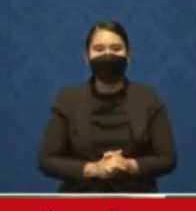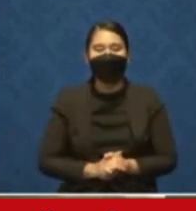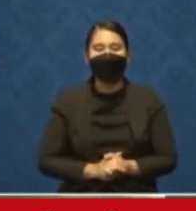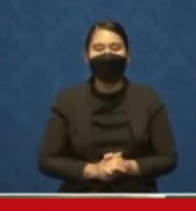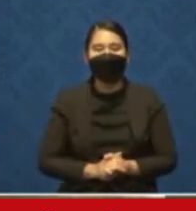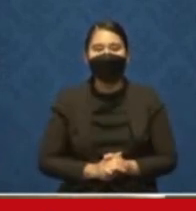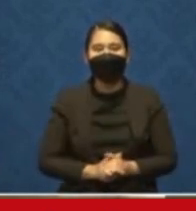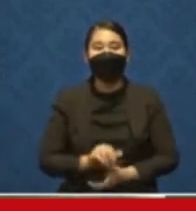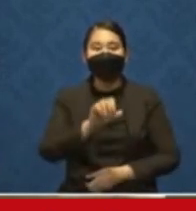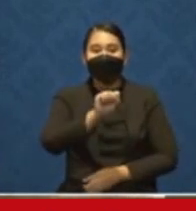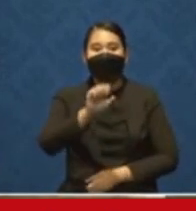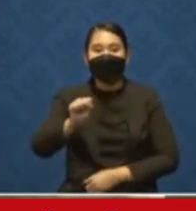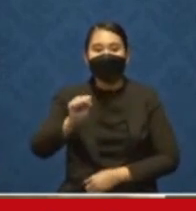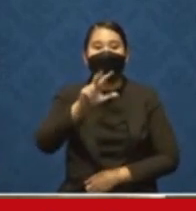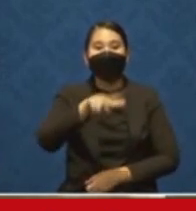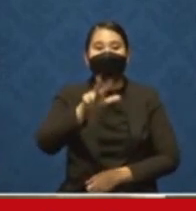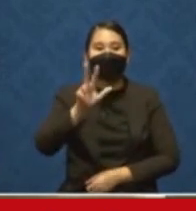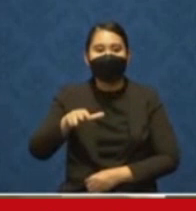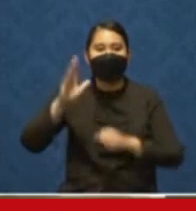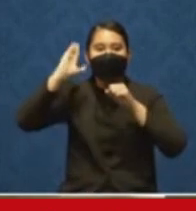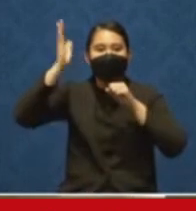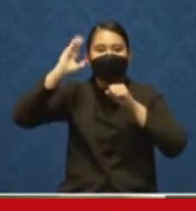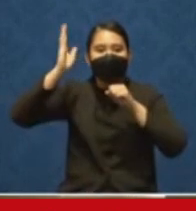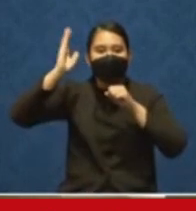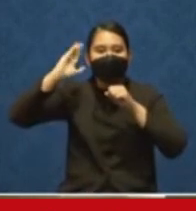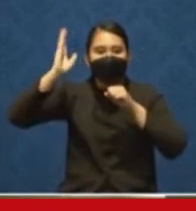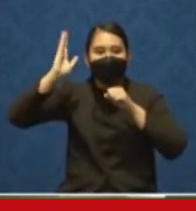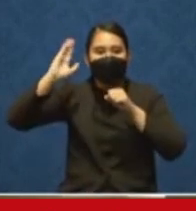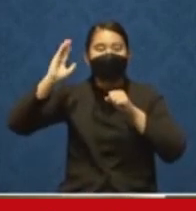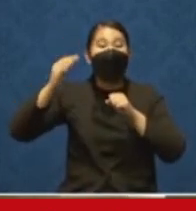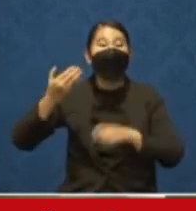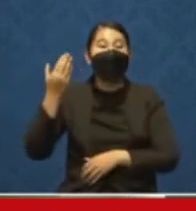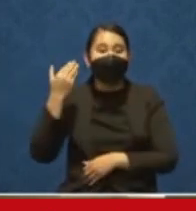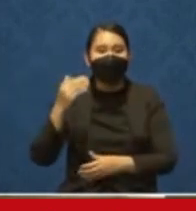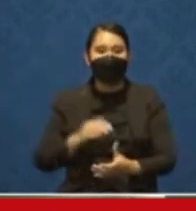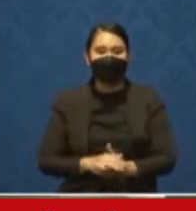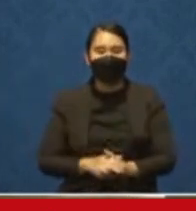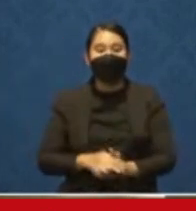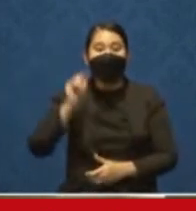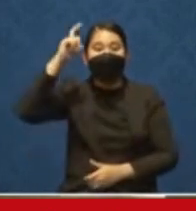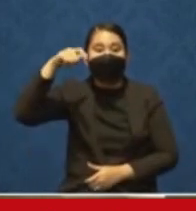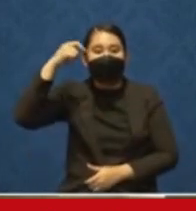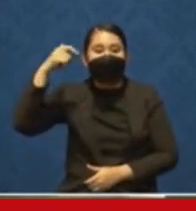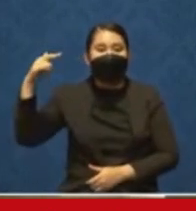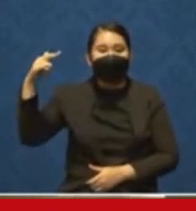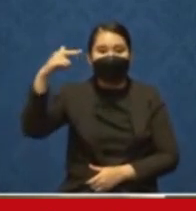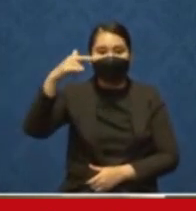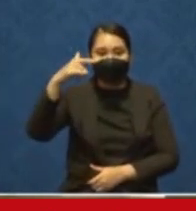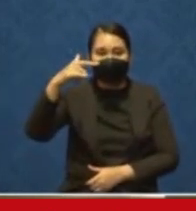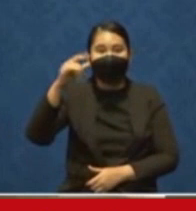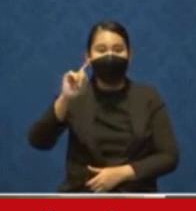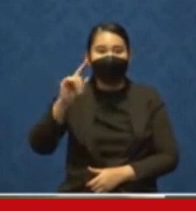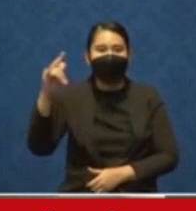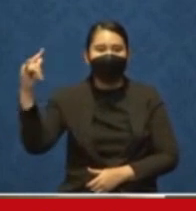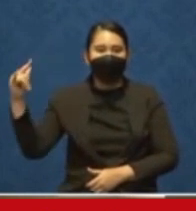อย่าเสียใจแล้วก็รับไม่ได้ถ้าคุณพิเชษฐ์เชื้อเมืองพานขึ้น